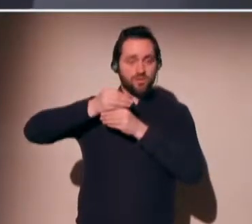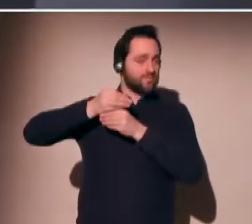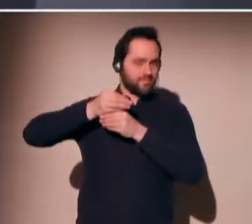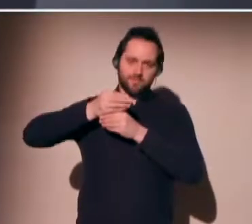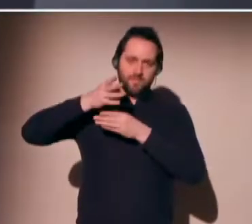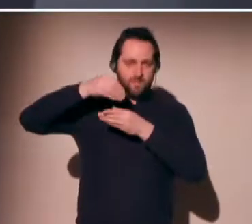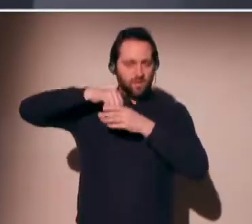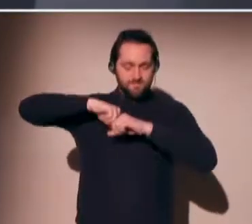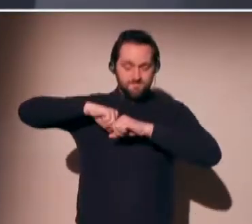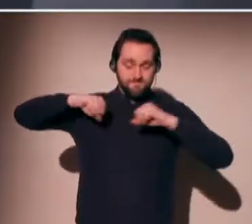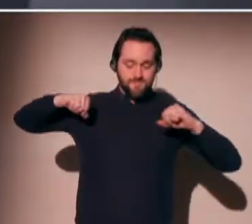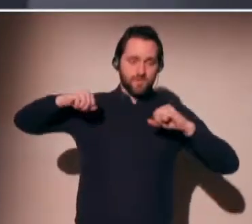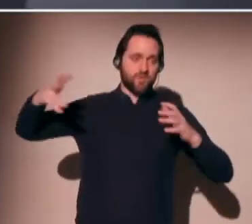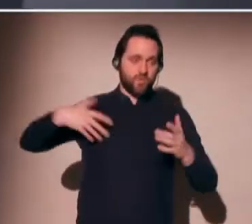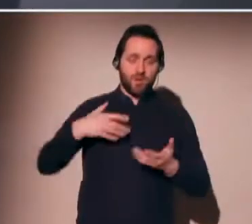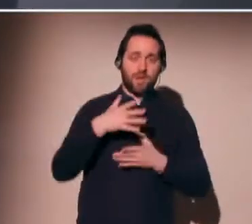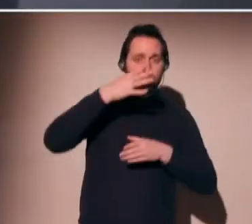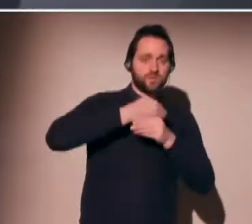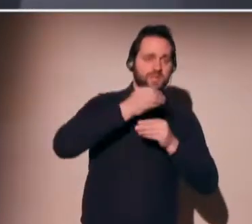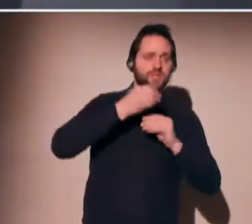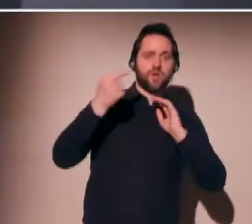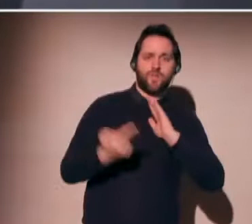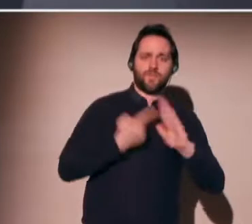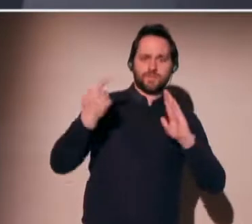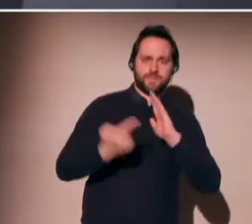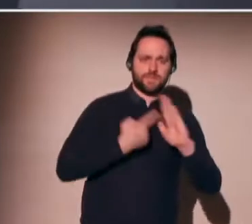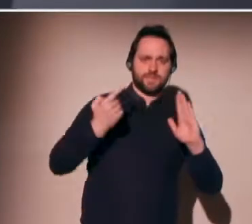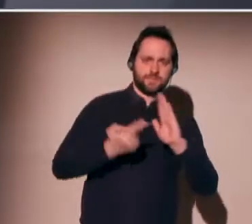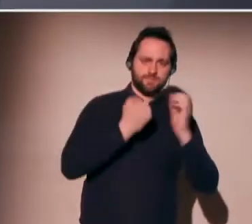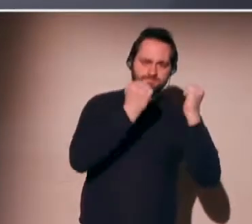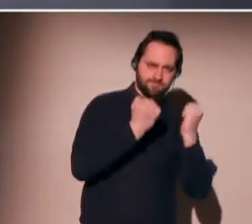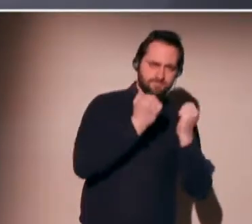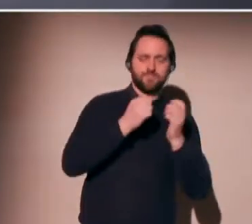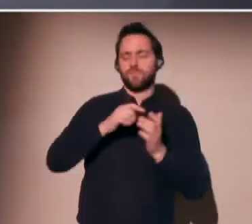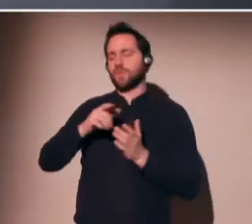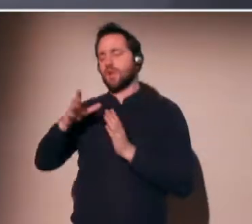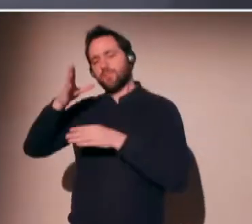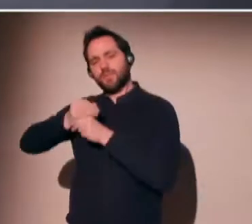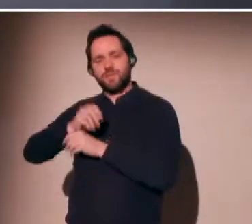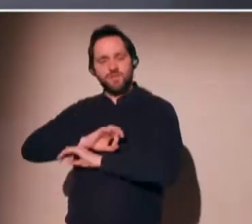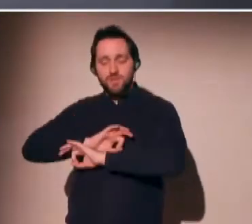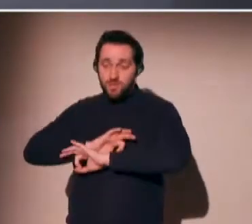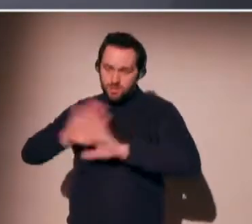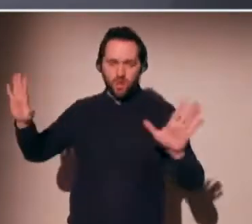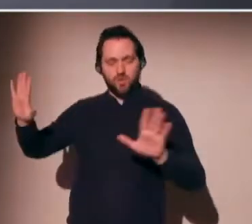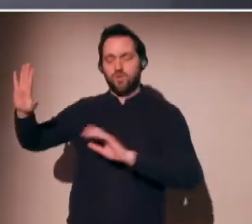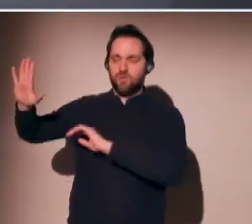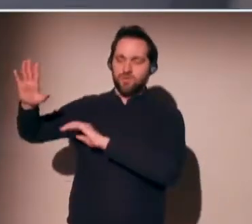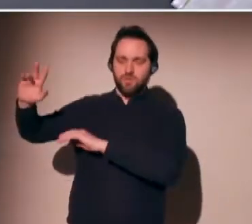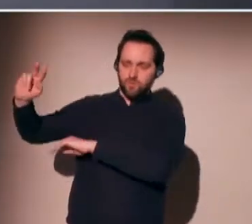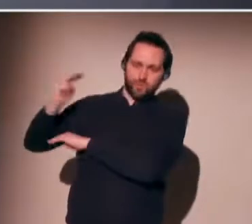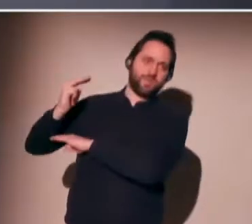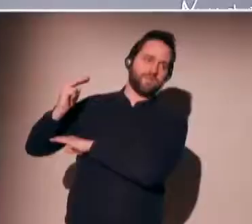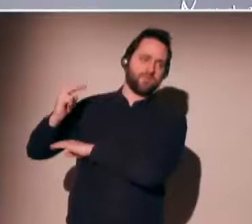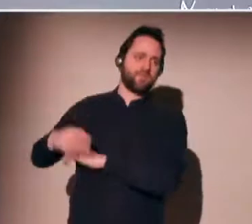et d'apprentissage non supervisé. Pour l'instant, notre compréhension de l'apprentissage non supervisé est assez limitée. Donc on sait